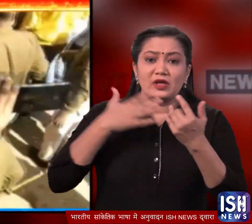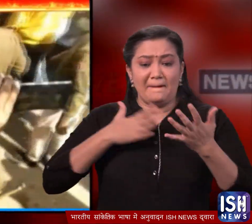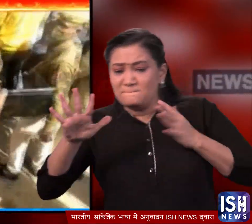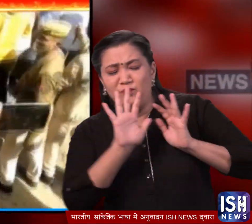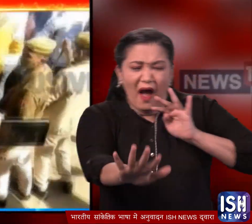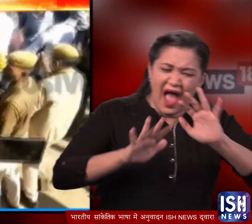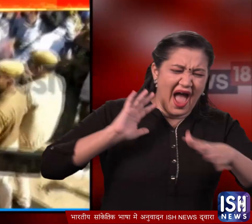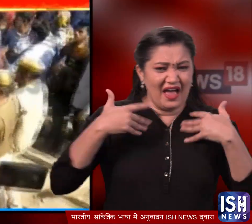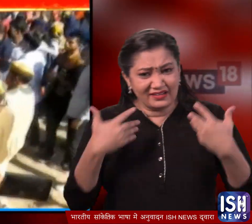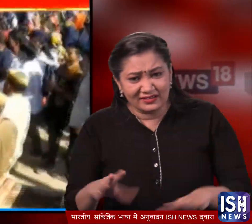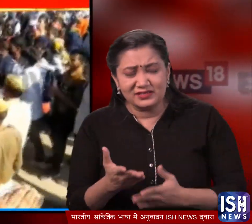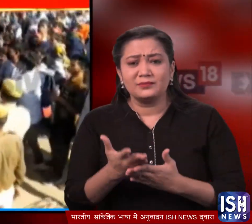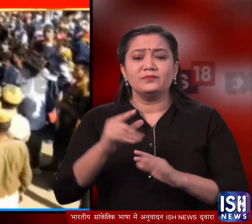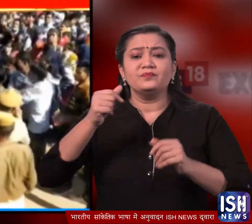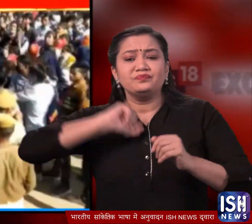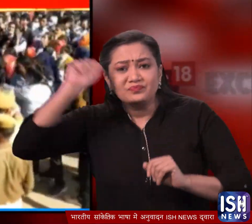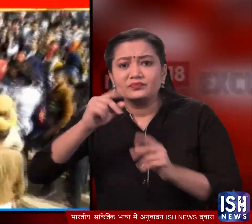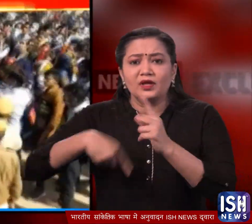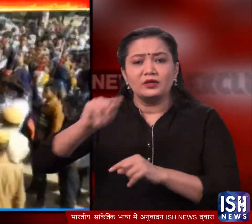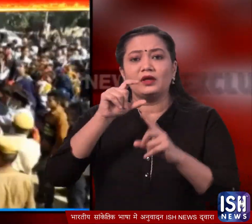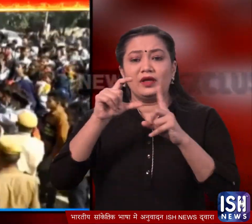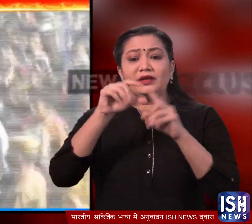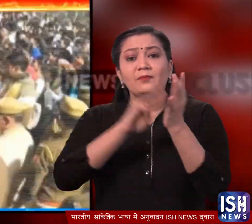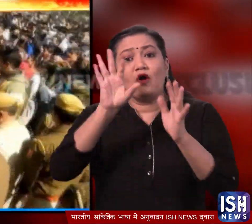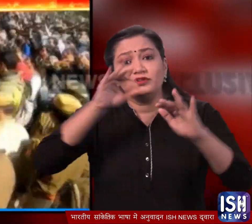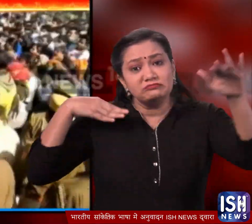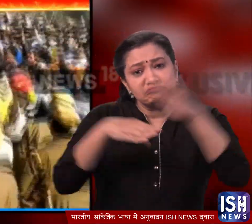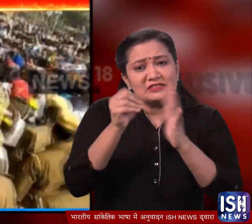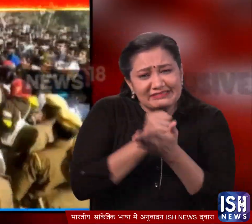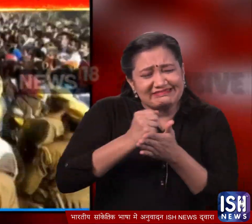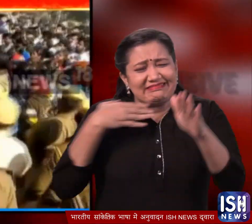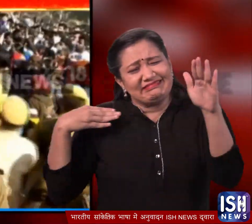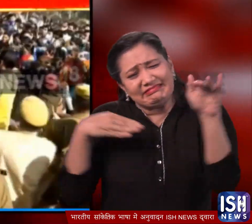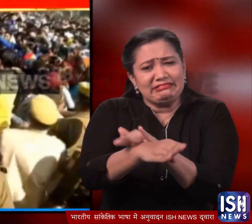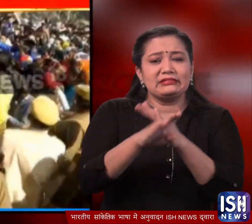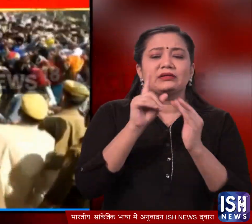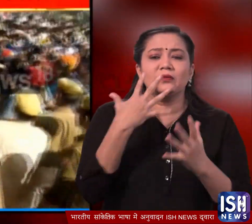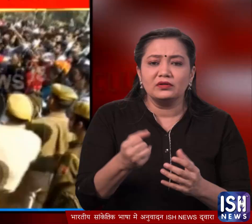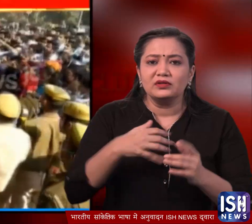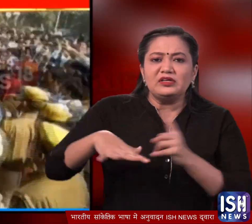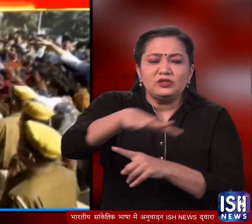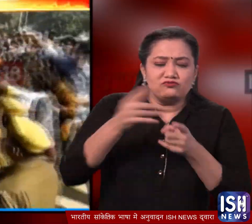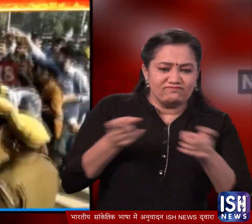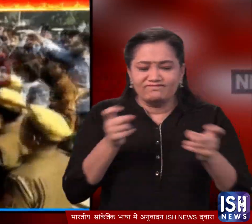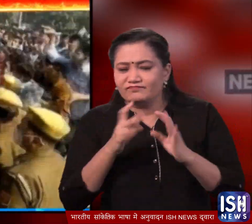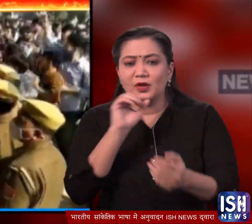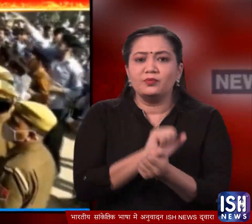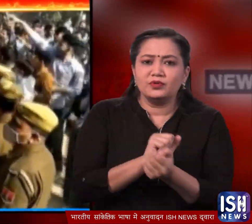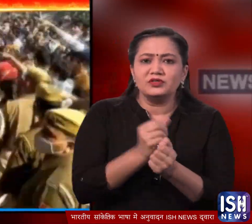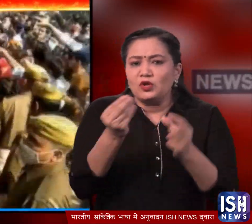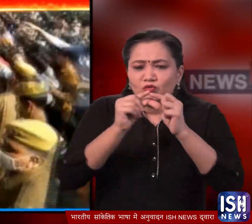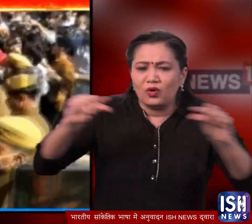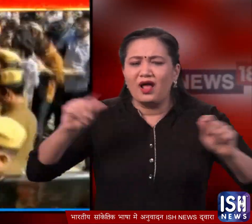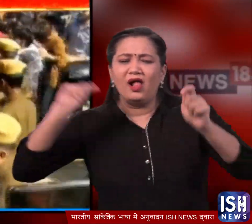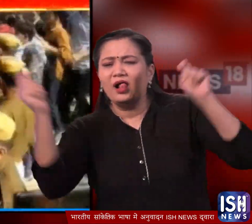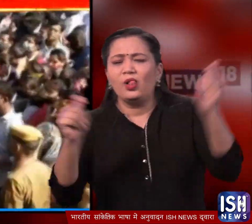वालों ने उन्हें रोकने की कोशिश की तो वो उनसे भिड़ गए। कई छात्र पुलिस वालों से धक्का मुक्की करने लगे। इस बीच प्रदर्शन कर रहे कुछ छात्र डीएम ऑफिस में दाखिल